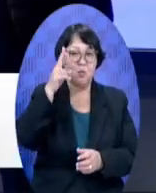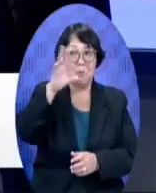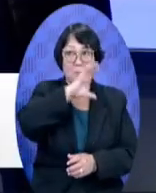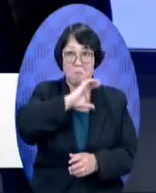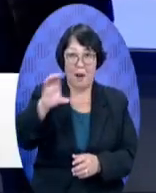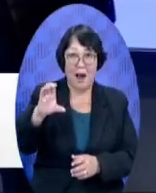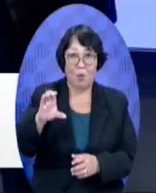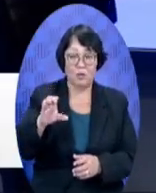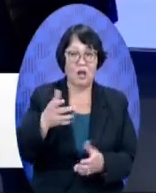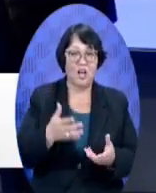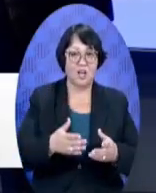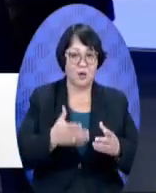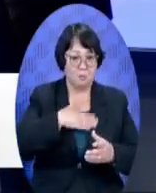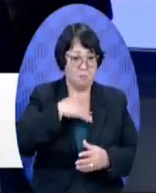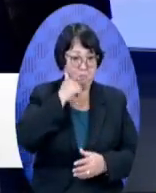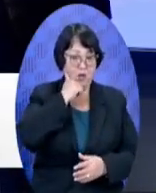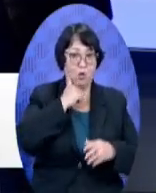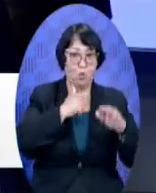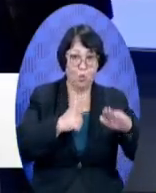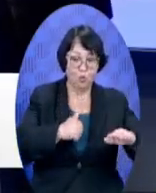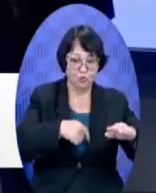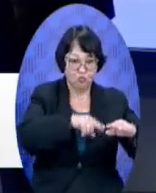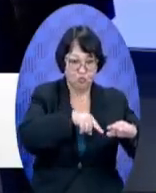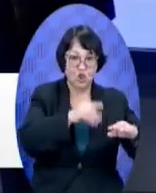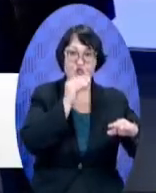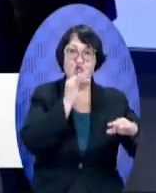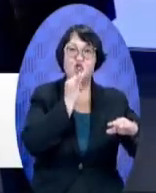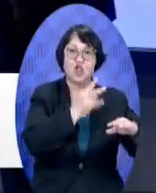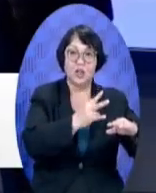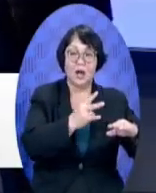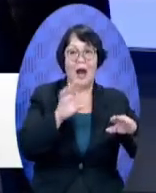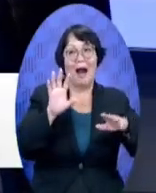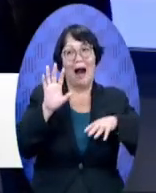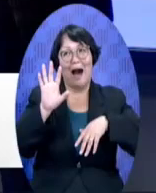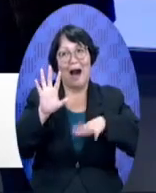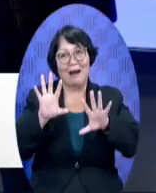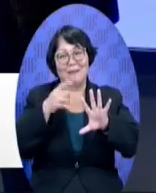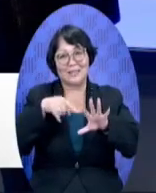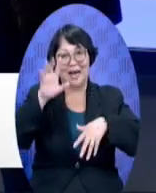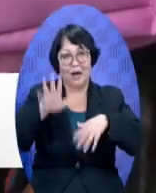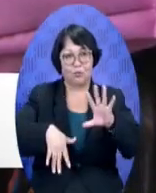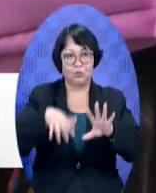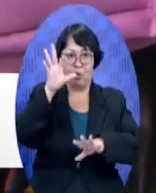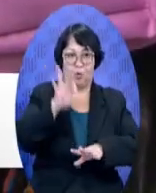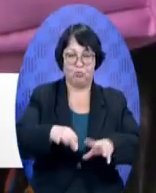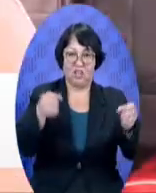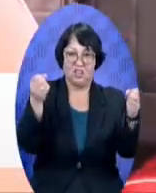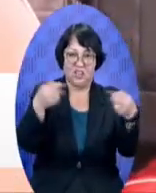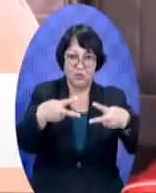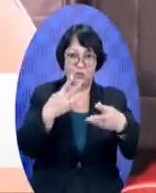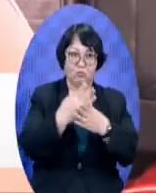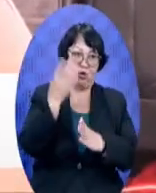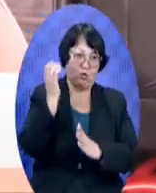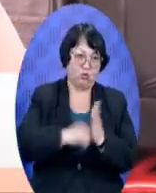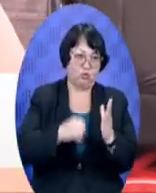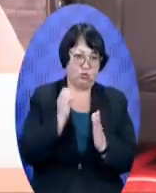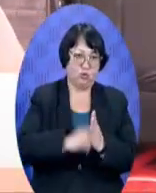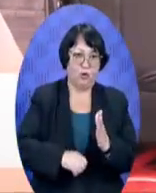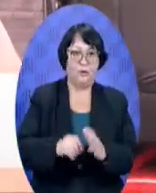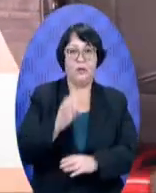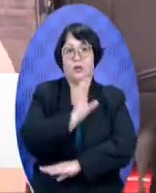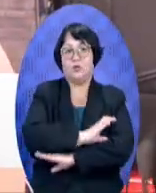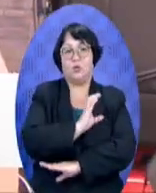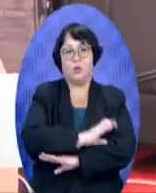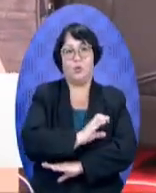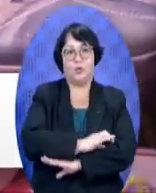биеийн жингийн 10-15% тал тэнцэж байх нь хамгийн зөв зохистой гэж үзтээм байна. Сургуулаас нь хичнээн ном өрүүлж одоо яг